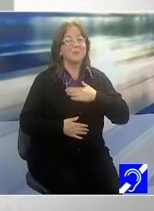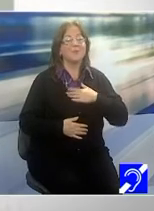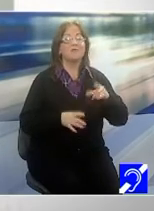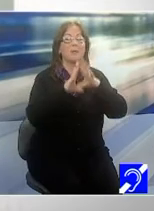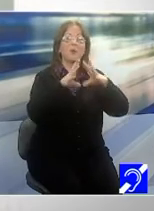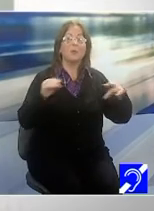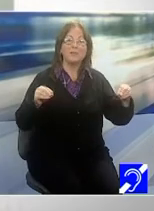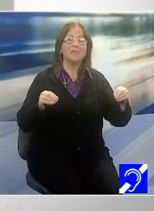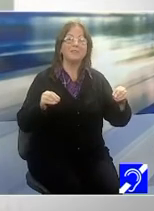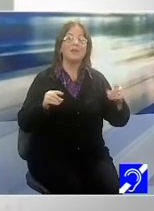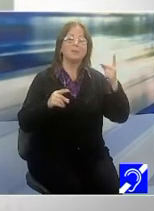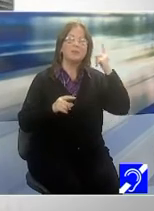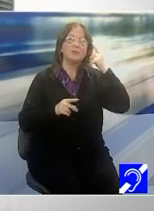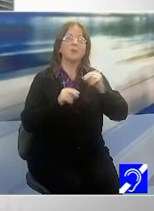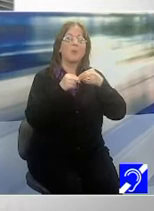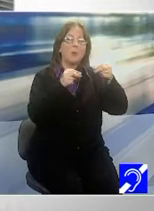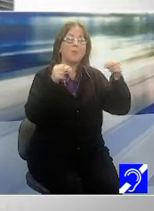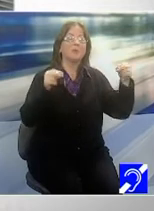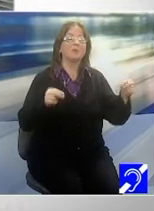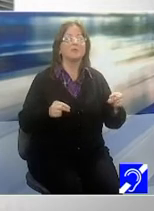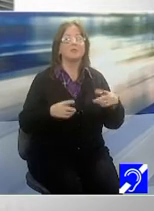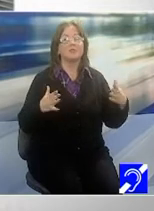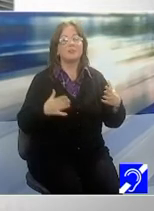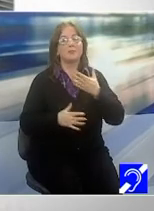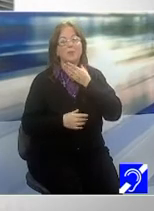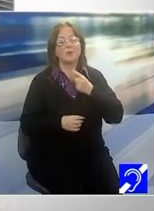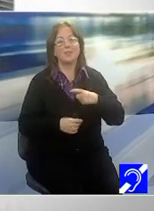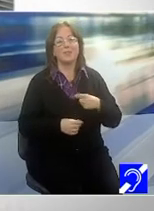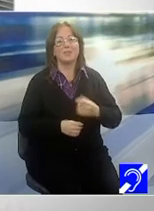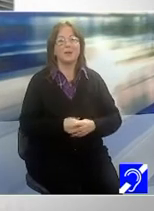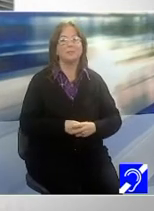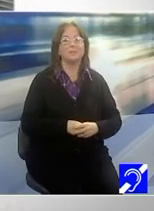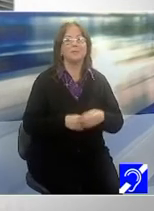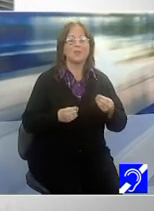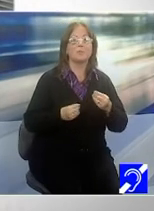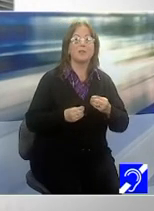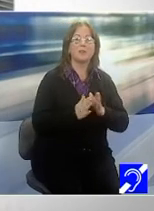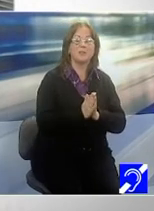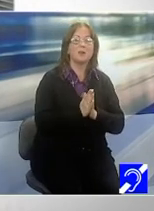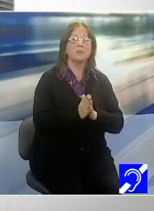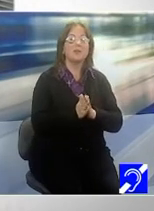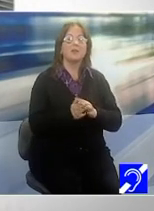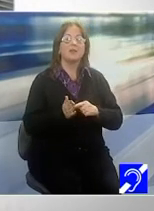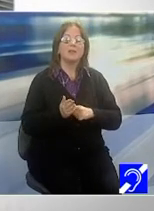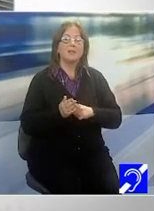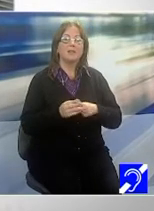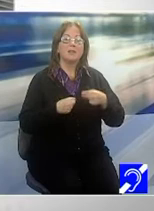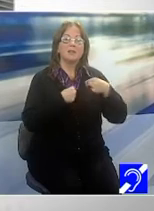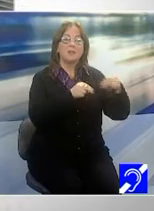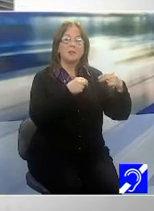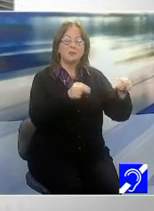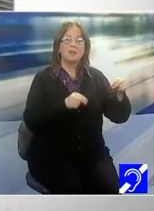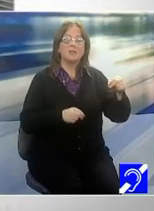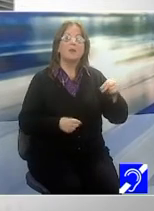nostru și l-a rugat pe Ron să transmită un mesaj ambasadorului Statelor Unite ale Americii la